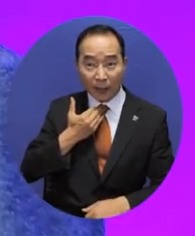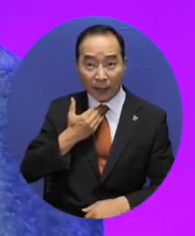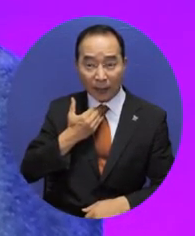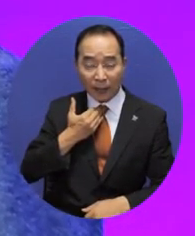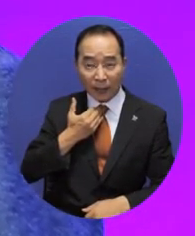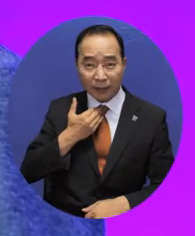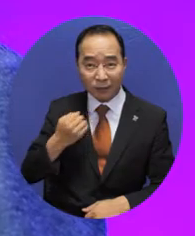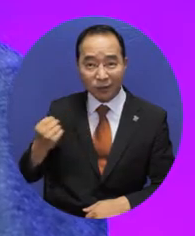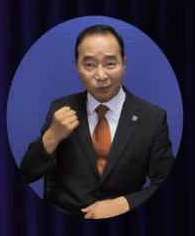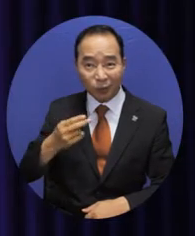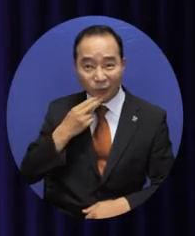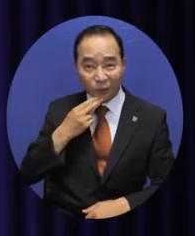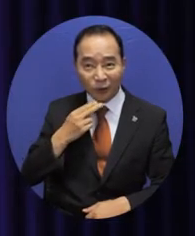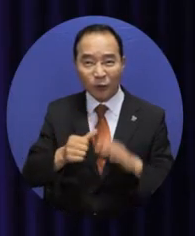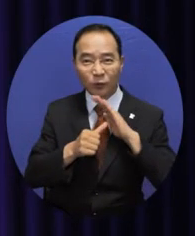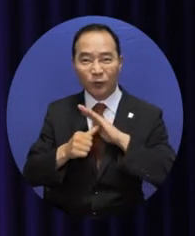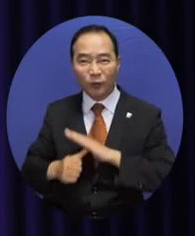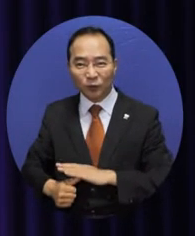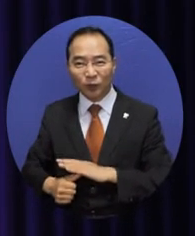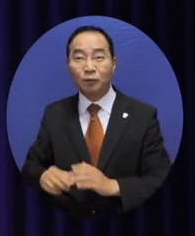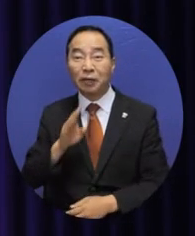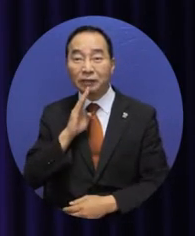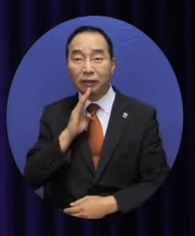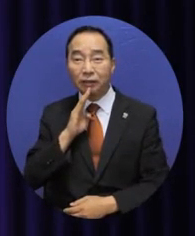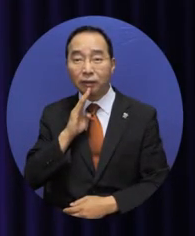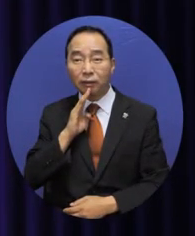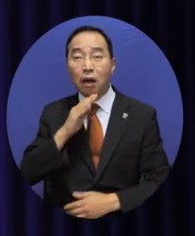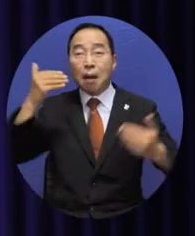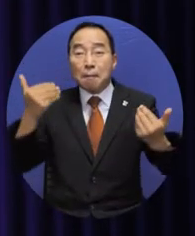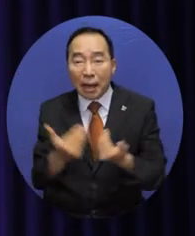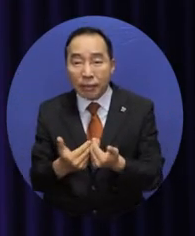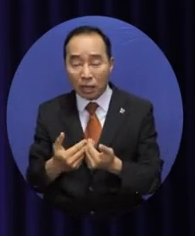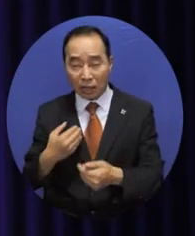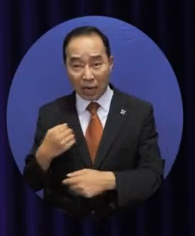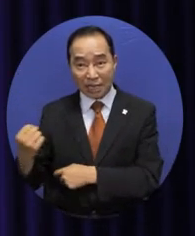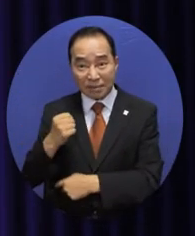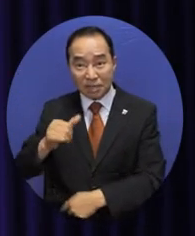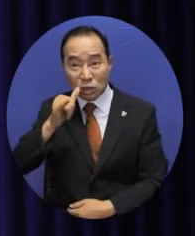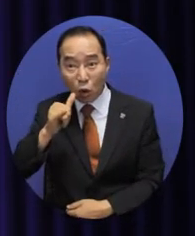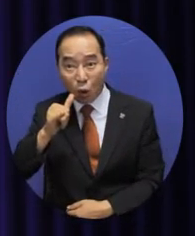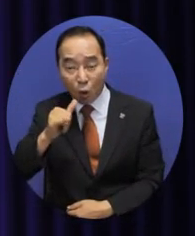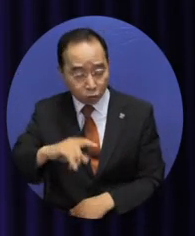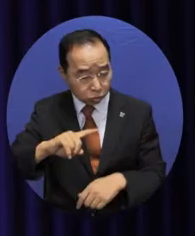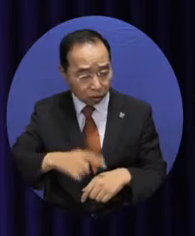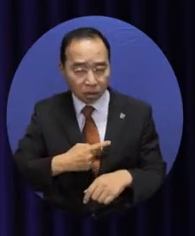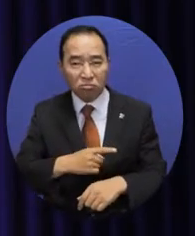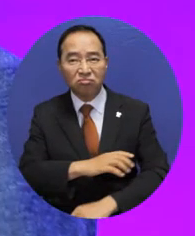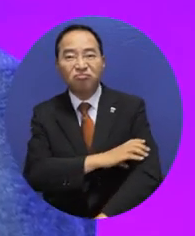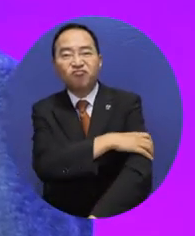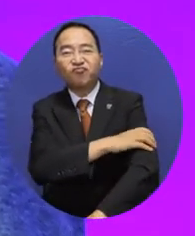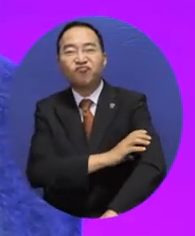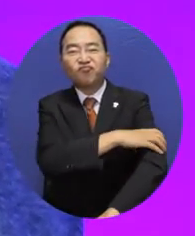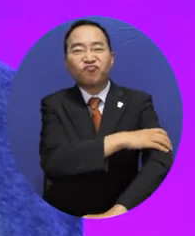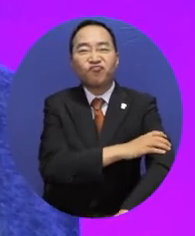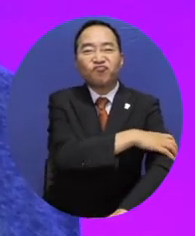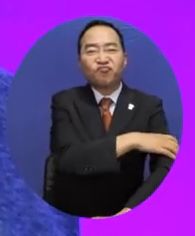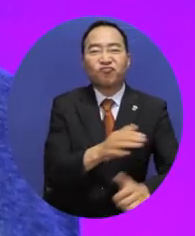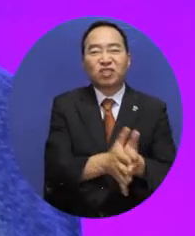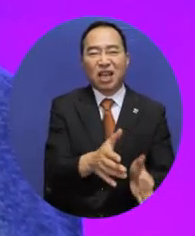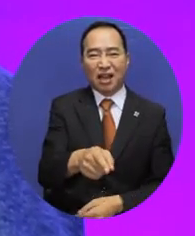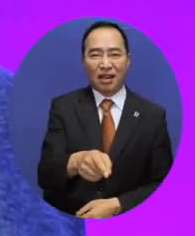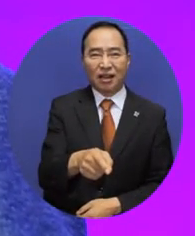경우에는 참습니다. 거꾸로 그러나 내가 권력이 있을 경우 소위 갑질을 행하게 됩니다. 그리고 나쁜